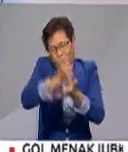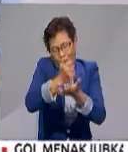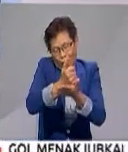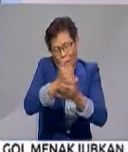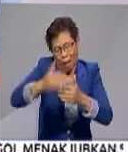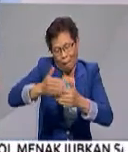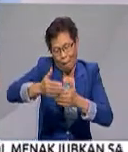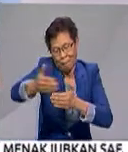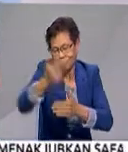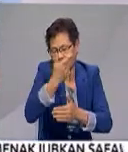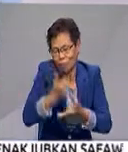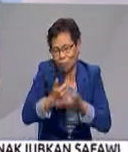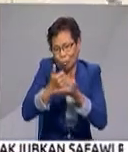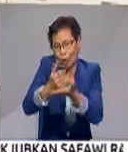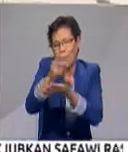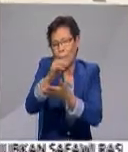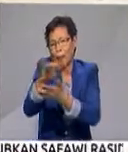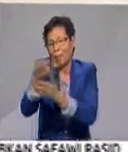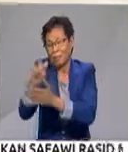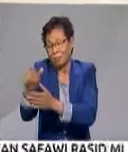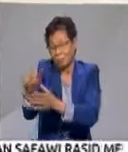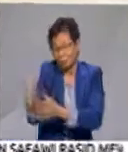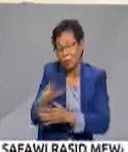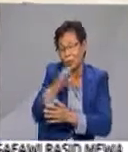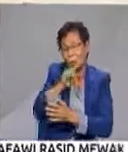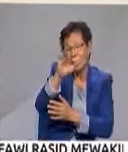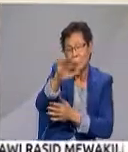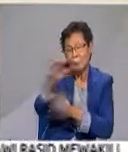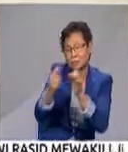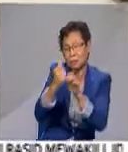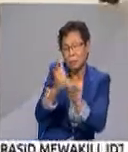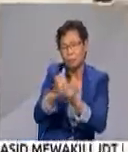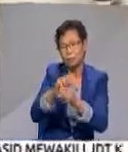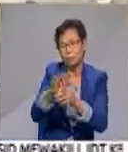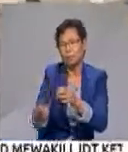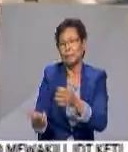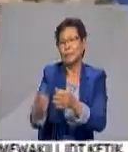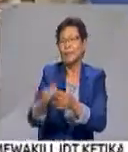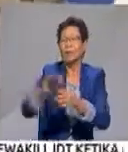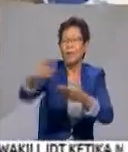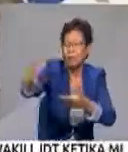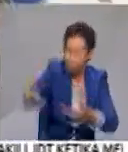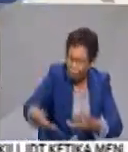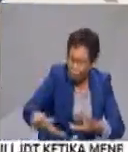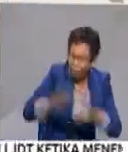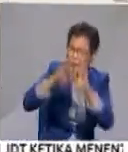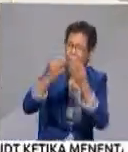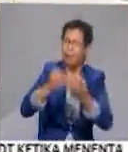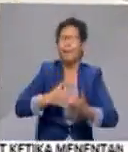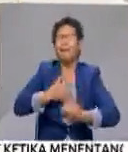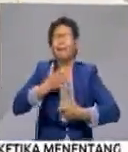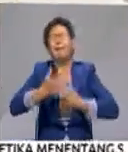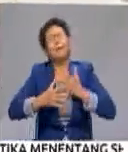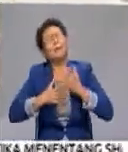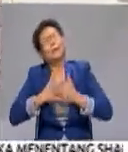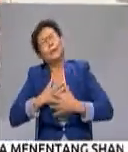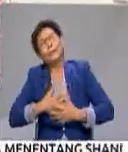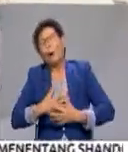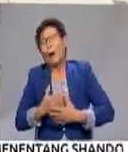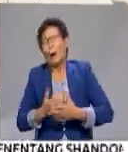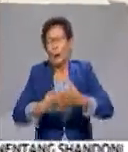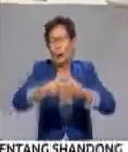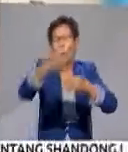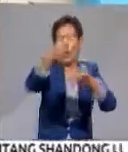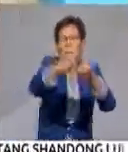Maria Elvira Pinto Exposto, 55 tahun, disambut ahli keluarganya dengan penuh emosi sebaik saja melangkah